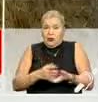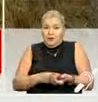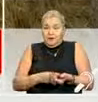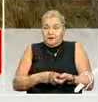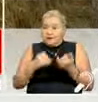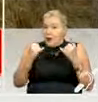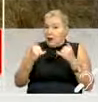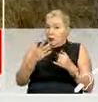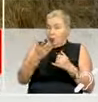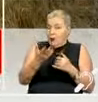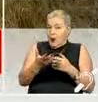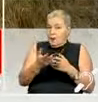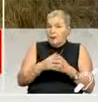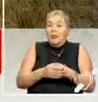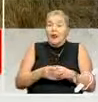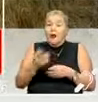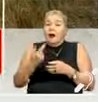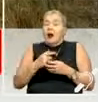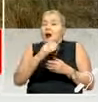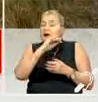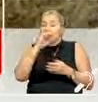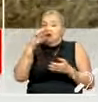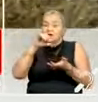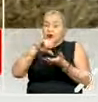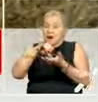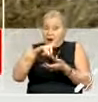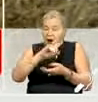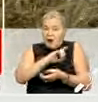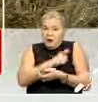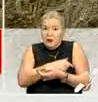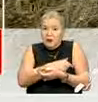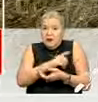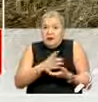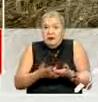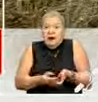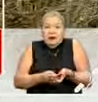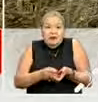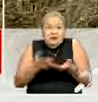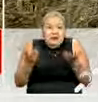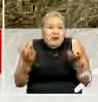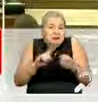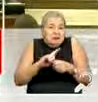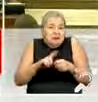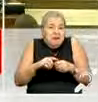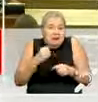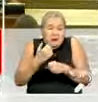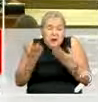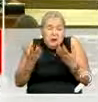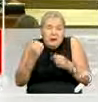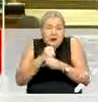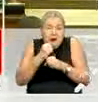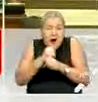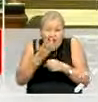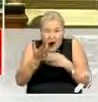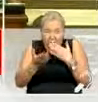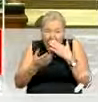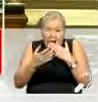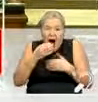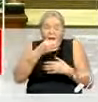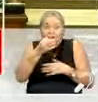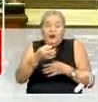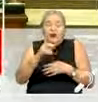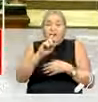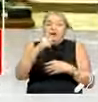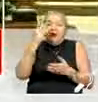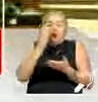momentul de față, la nivel central, autoritățile nu prea au multe marje de acțiune. Au promis printr-un HG că vin cu